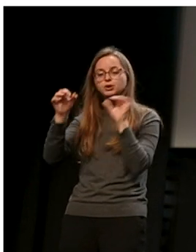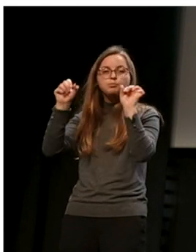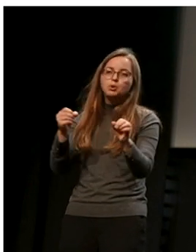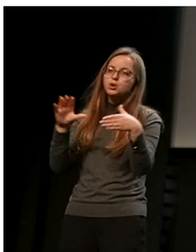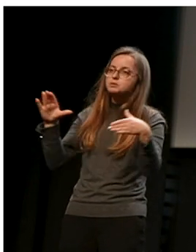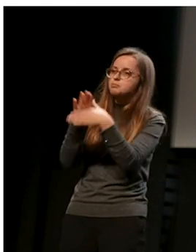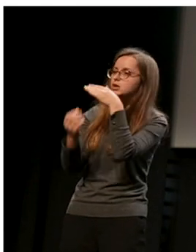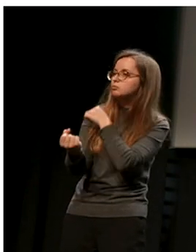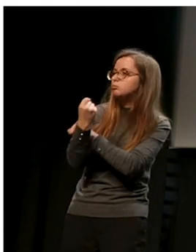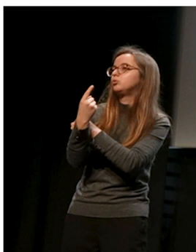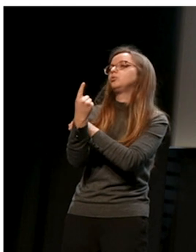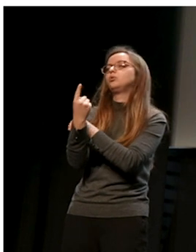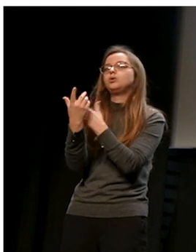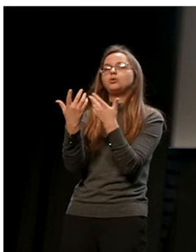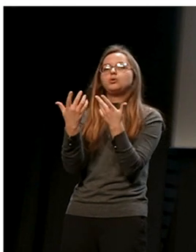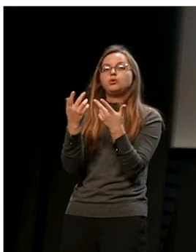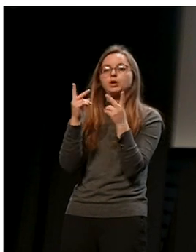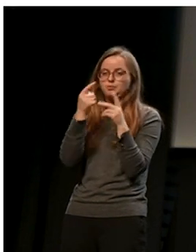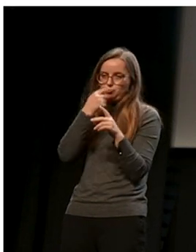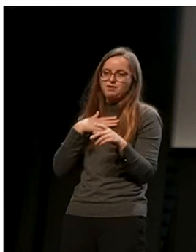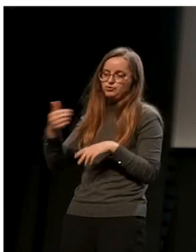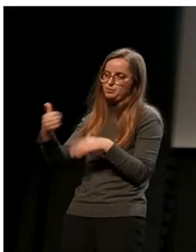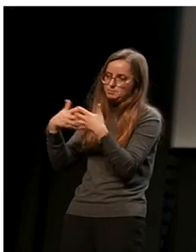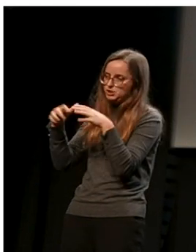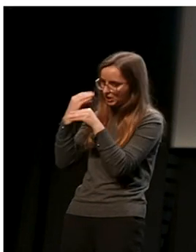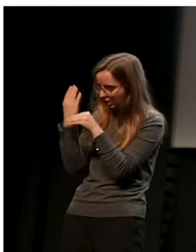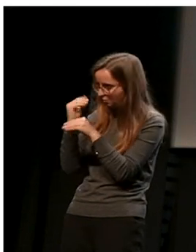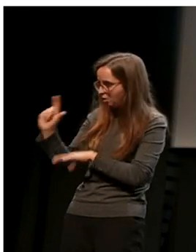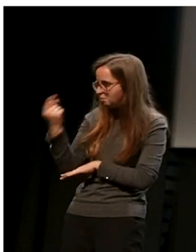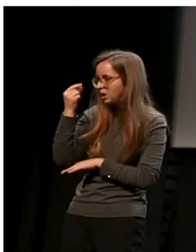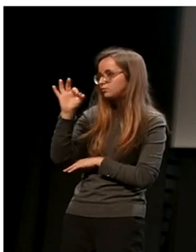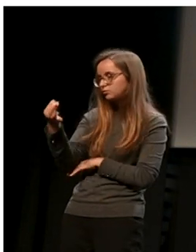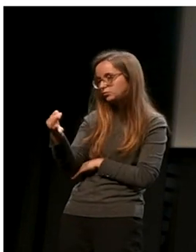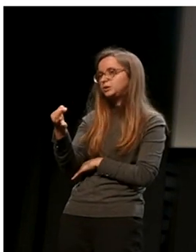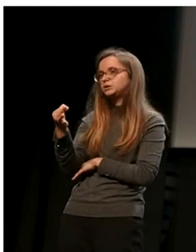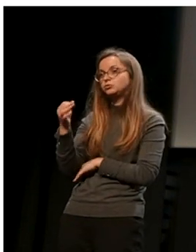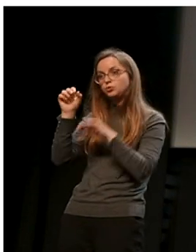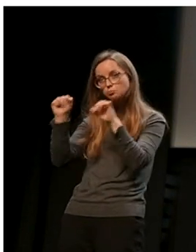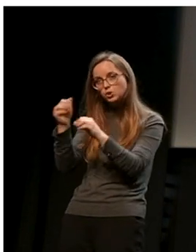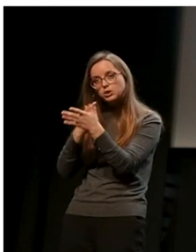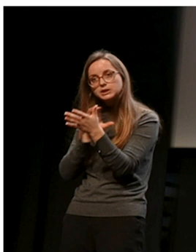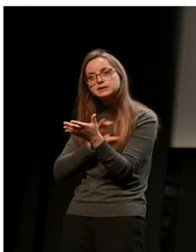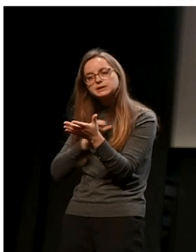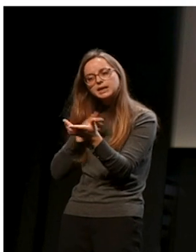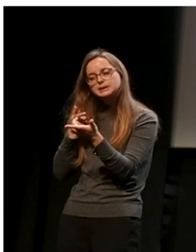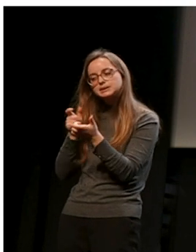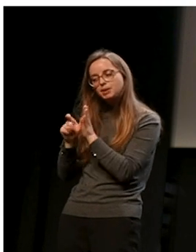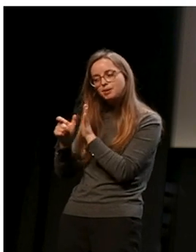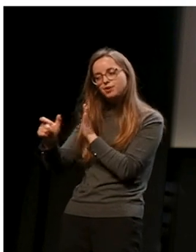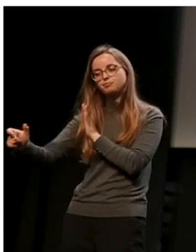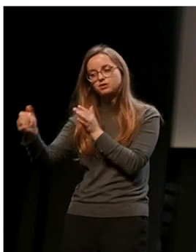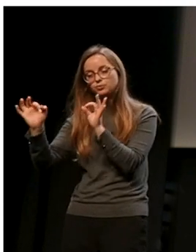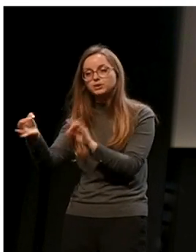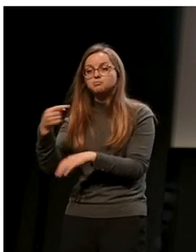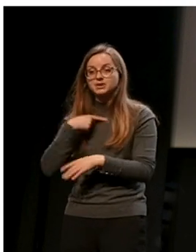et je pense qu'elles apprennent plus vite que nous, donc on pourra même avoir des produits différents, si c'est bien dirigé, mais on va avoir un appauvrissement de la